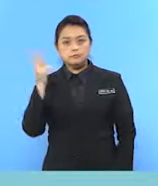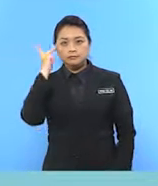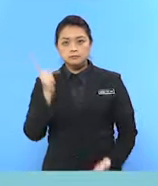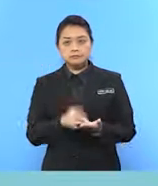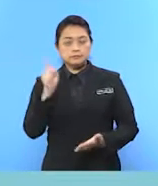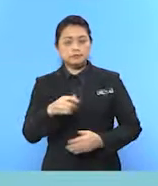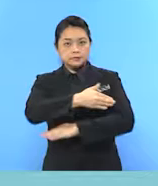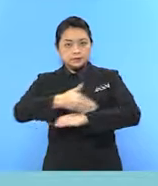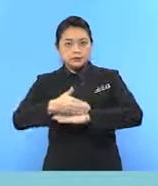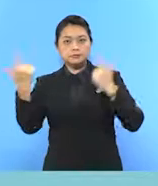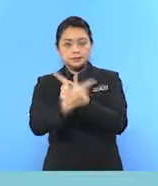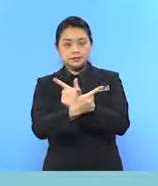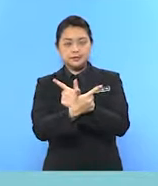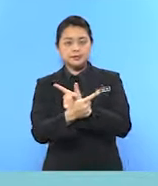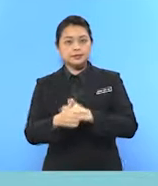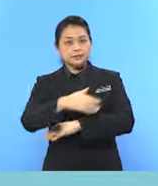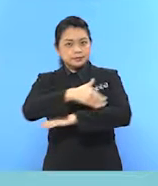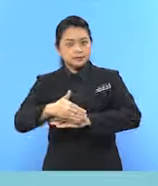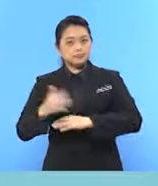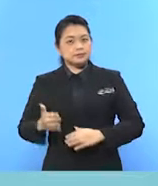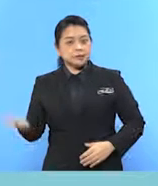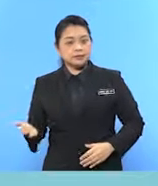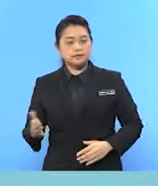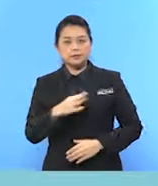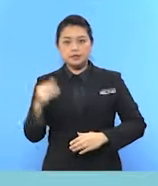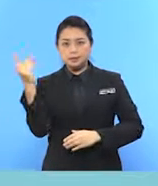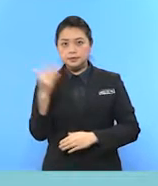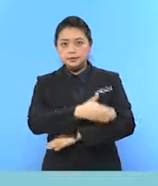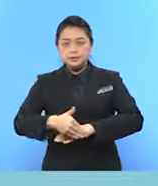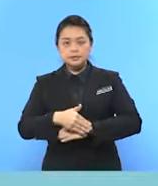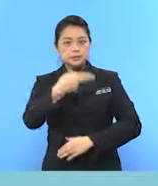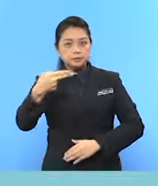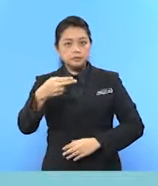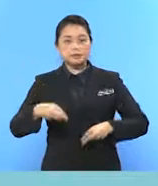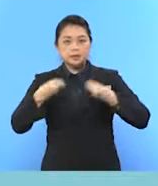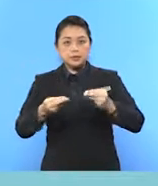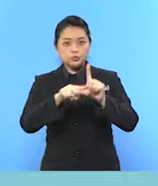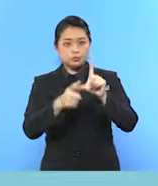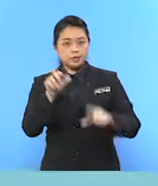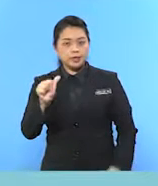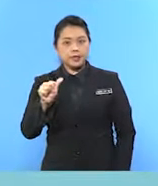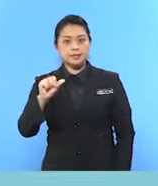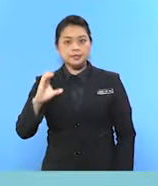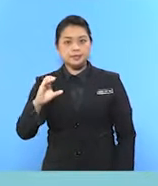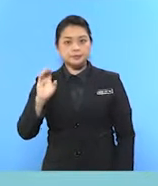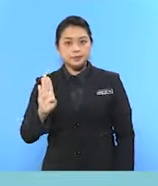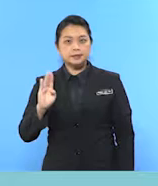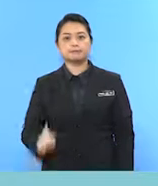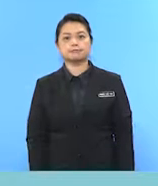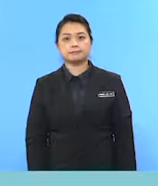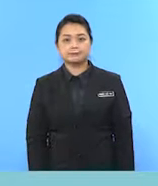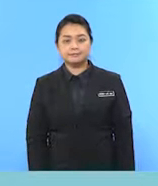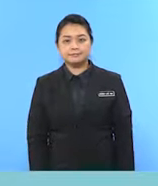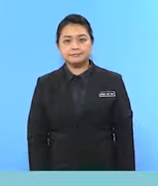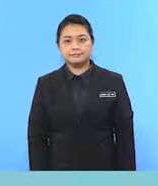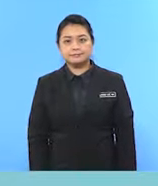pasti sisi bertentangan, sisi bersebelahan dan hipotenus bagi sudut ACB.